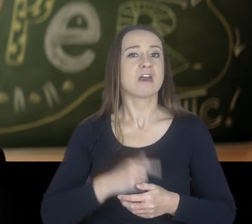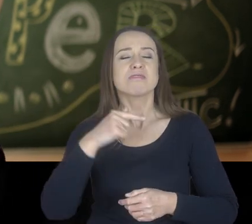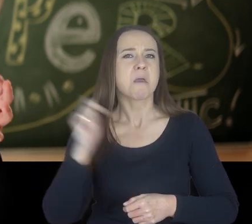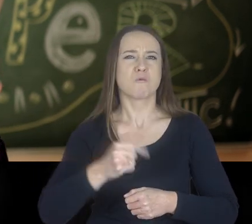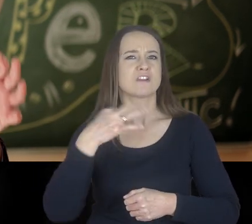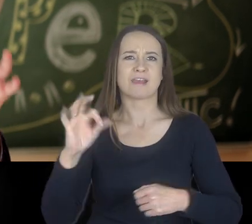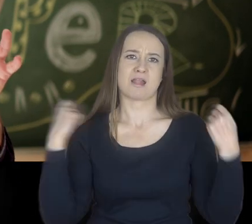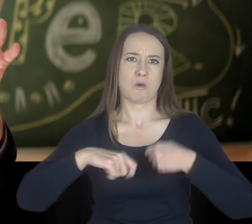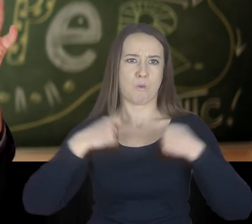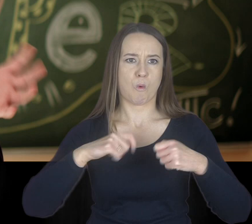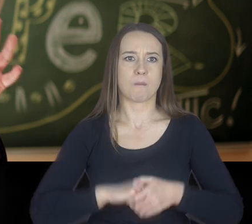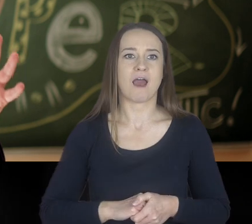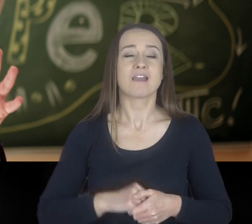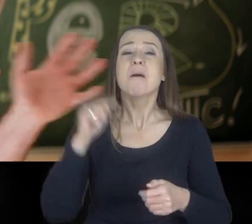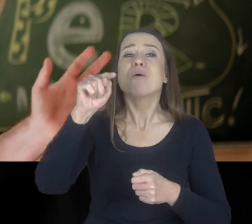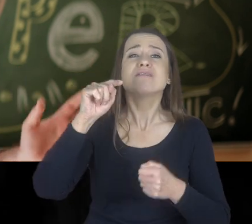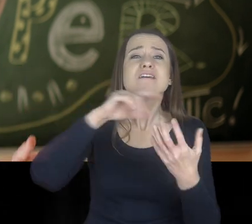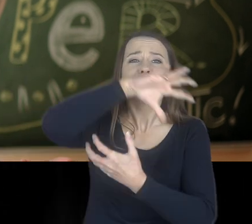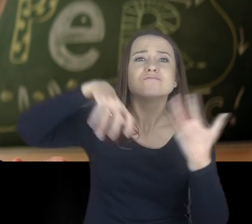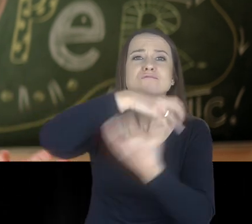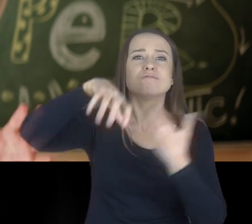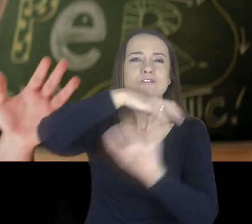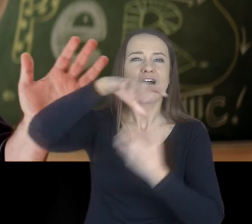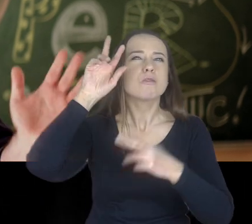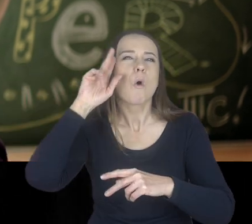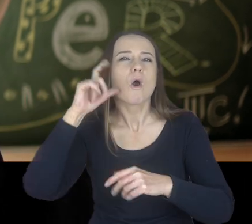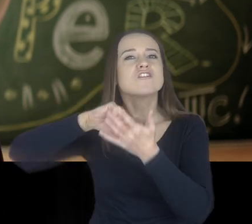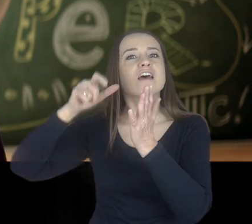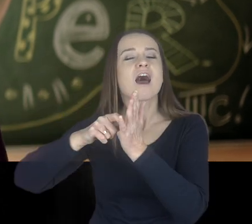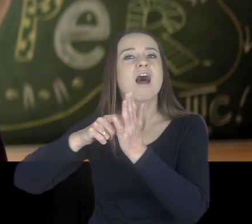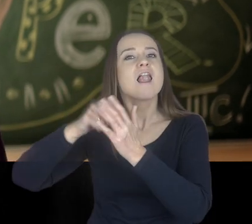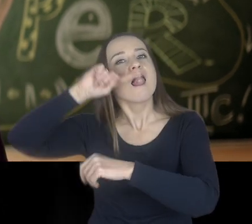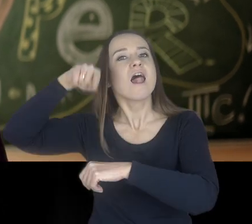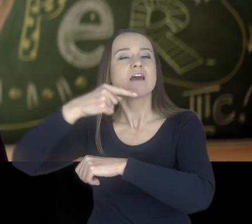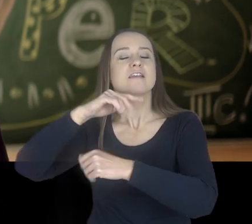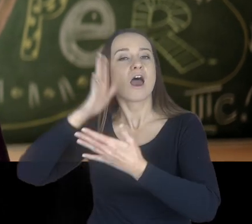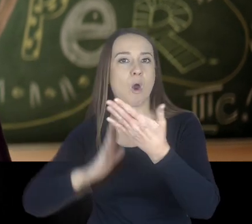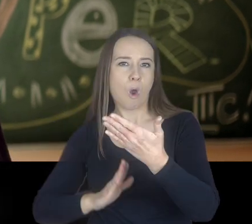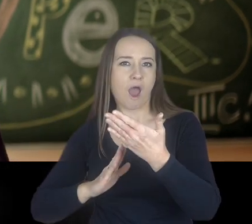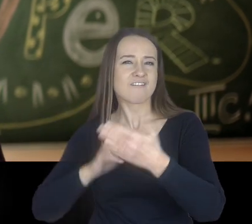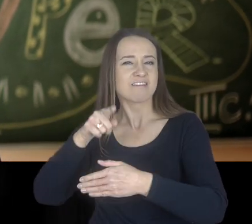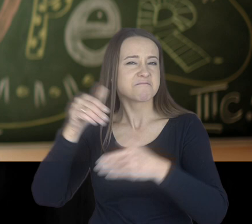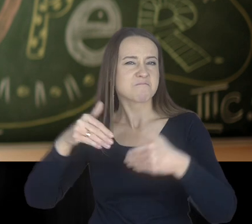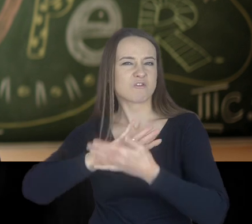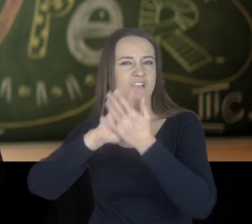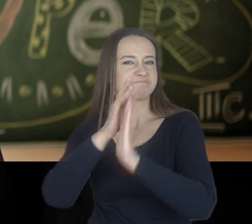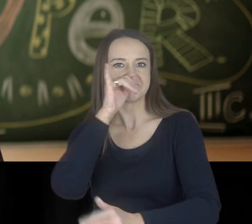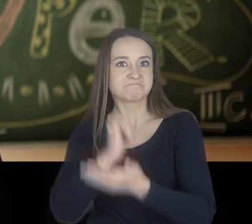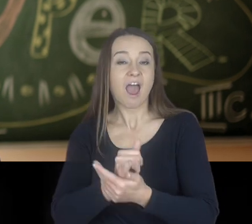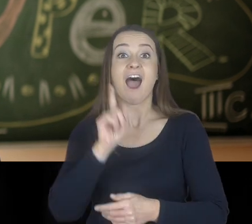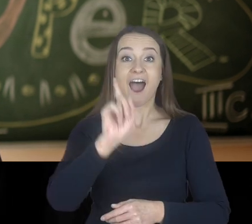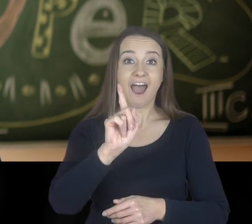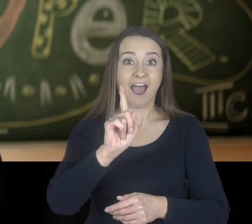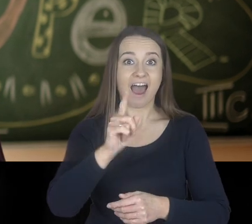świata, tego, który kojarzysz z Globusa, z sadziot geografii, może nie zmienisz. Ale jeżeli przywrócisz